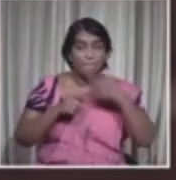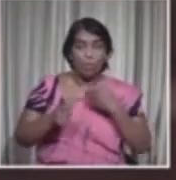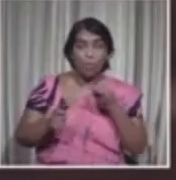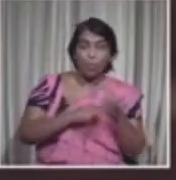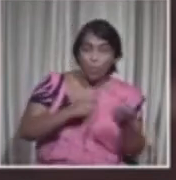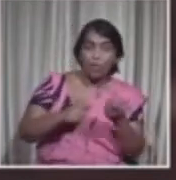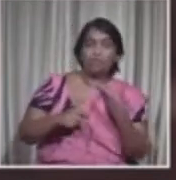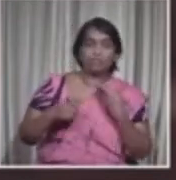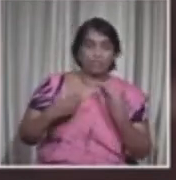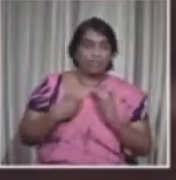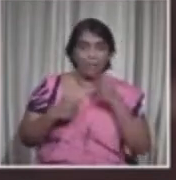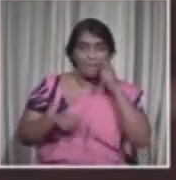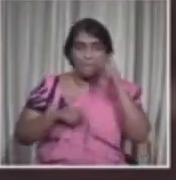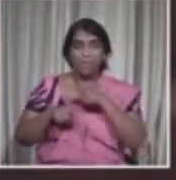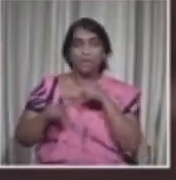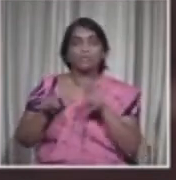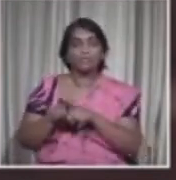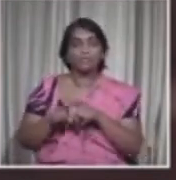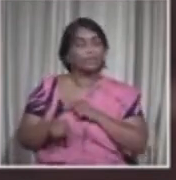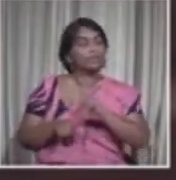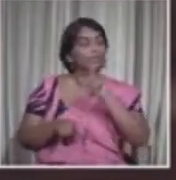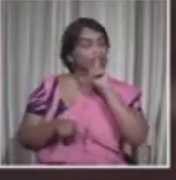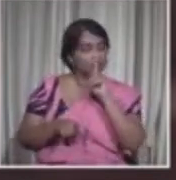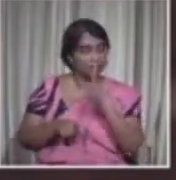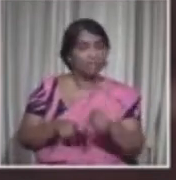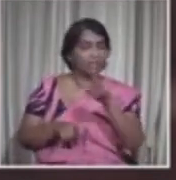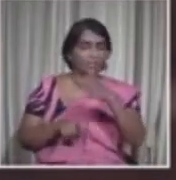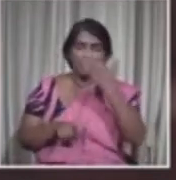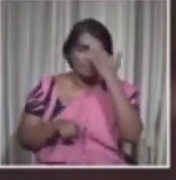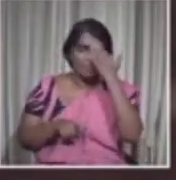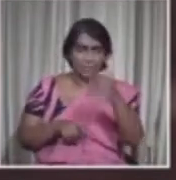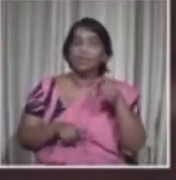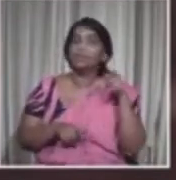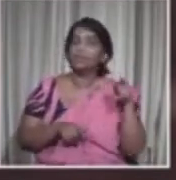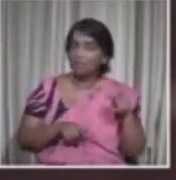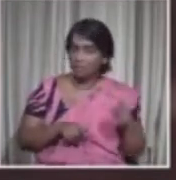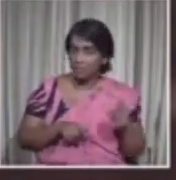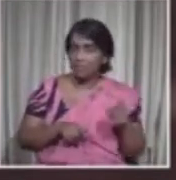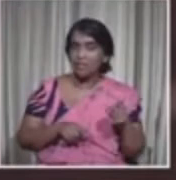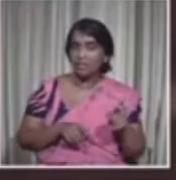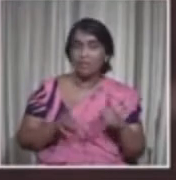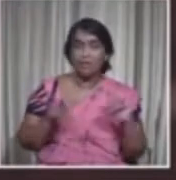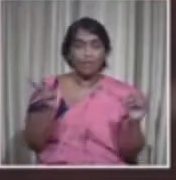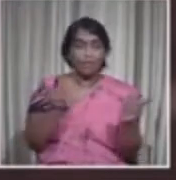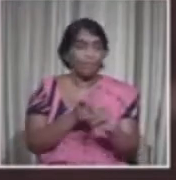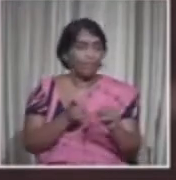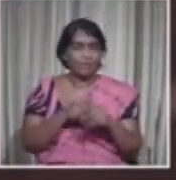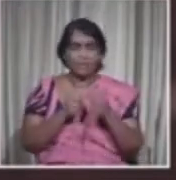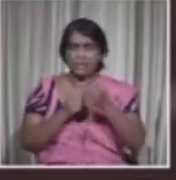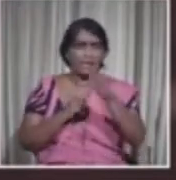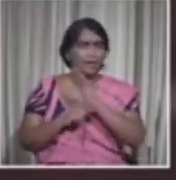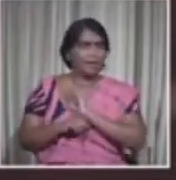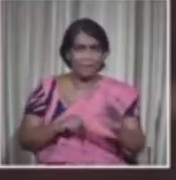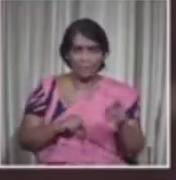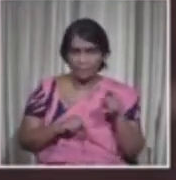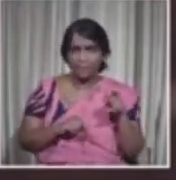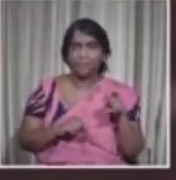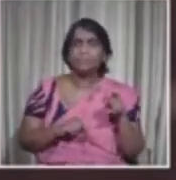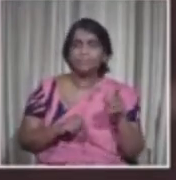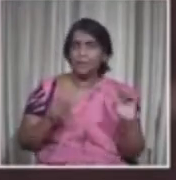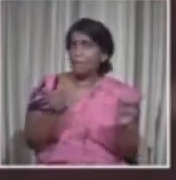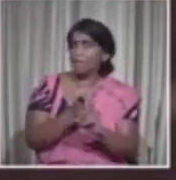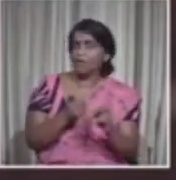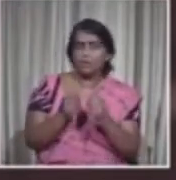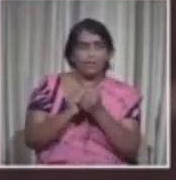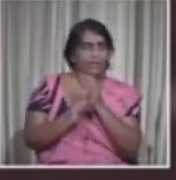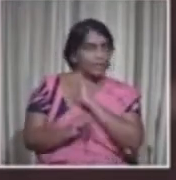හදනවා කියලා. ඒ නිසා අපි කියනවා තම උන්නාසයට කරුණා කරලා මේ ප්‍රචණ්ඩත්වයට යන්න එපා. ප්‍රචණ්ඩත්වයට